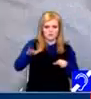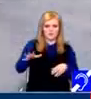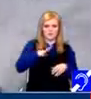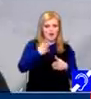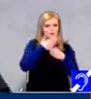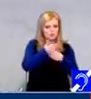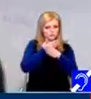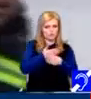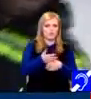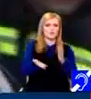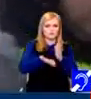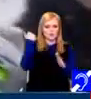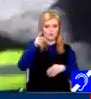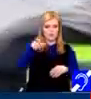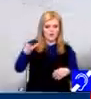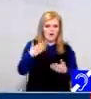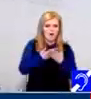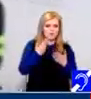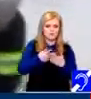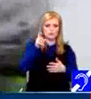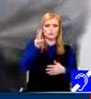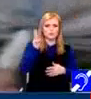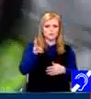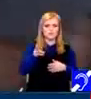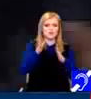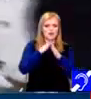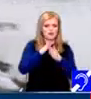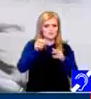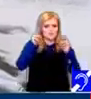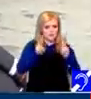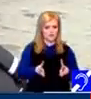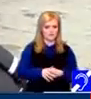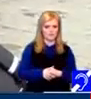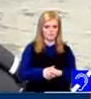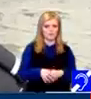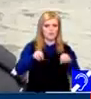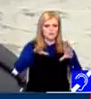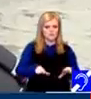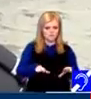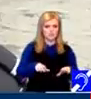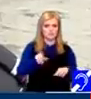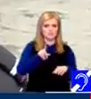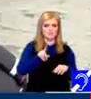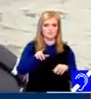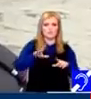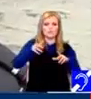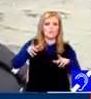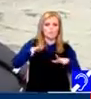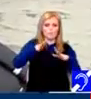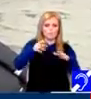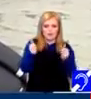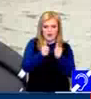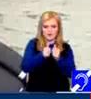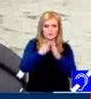și au ajutat la evacuarea localnicilor. Aproximativ 130 de case sunt în pericol. S-a decis ca malul afectat să fie îndiguit. Am